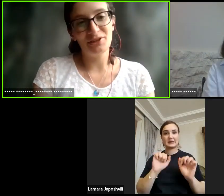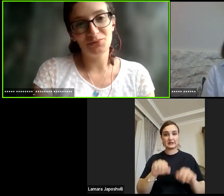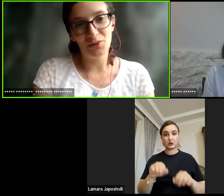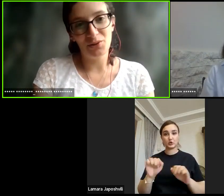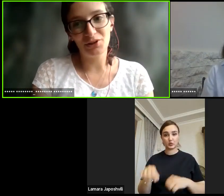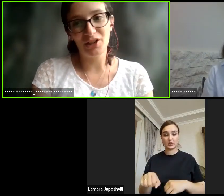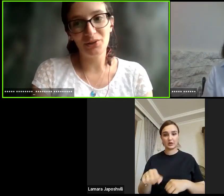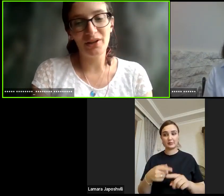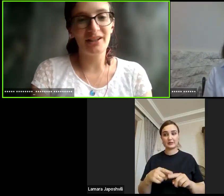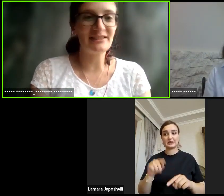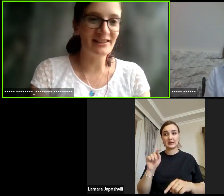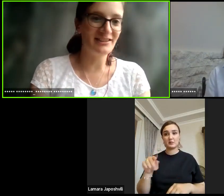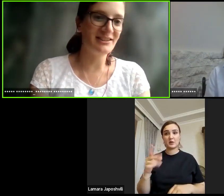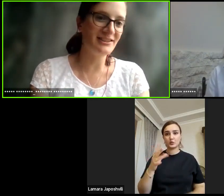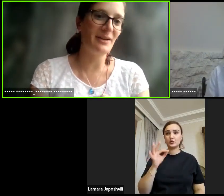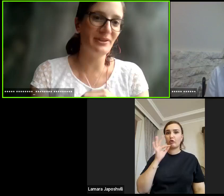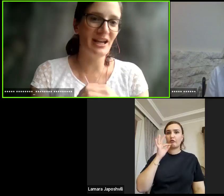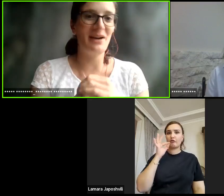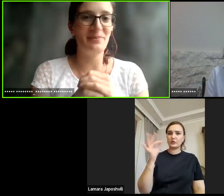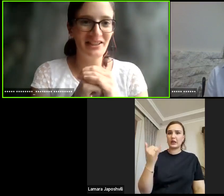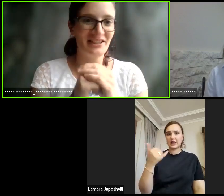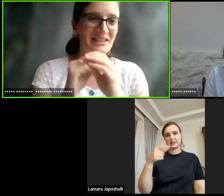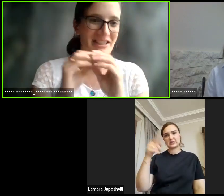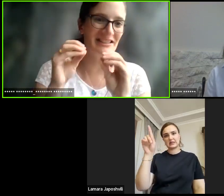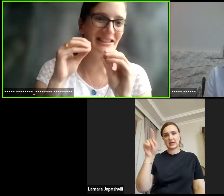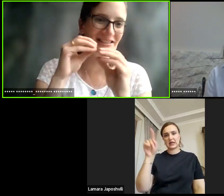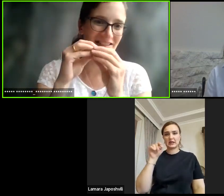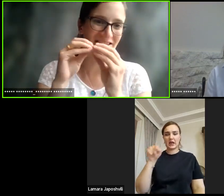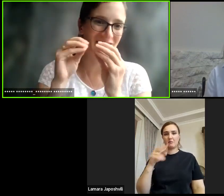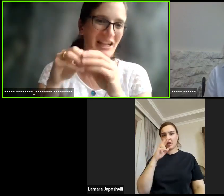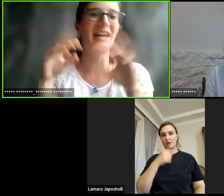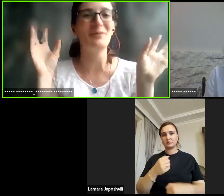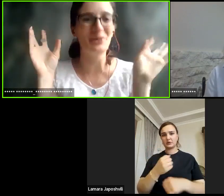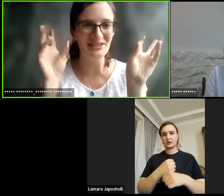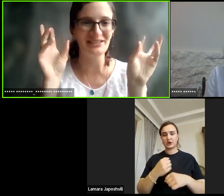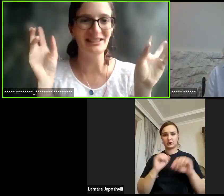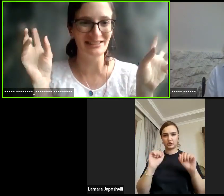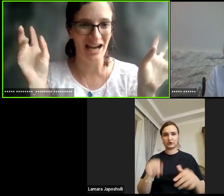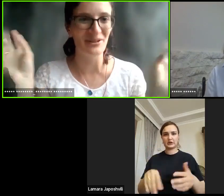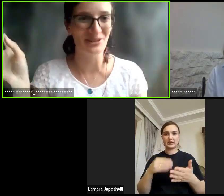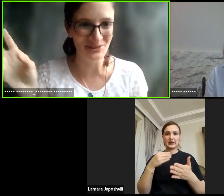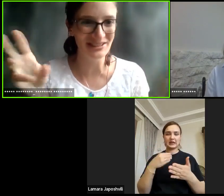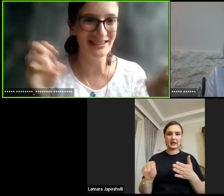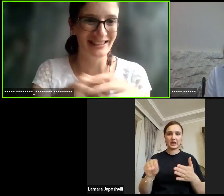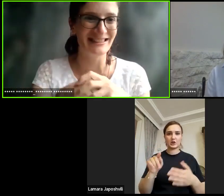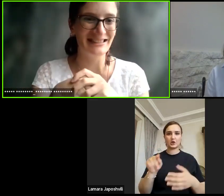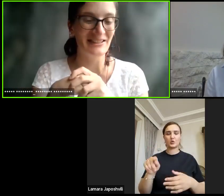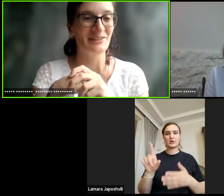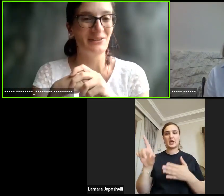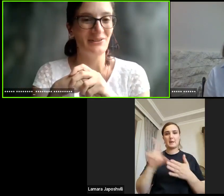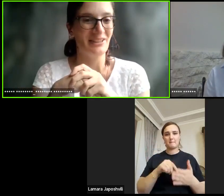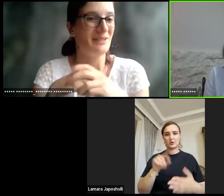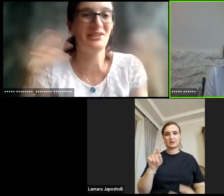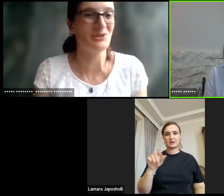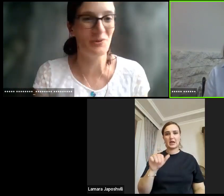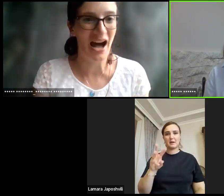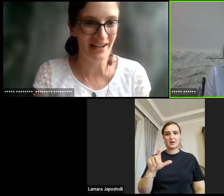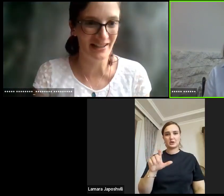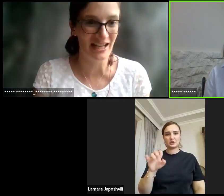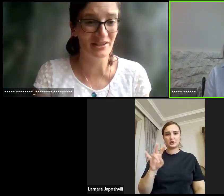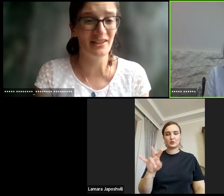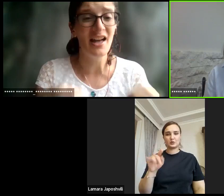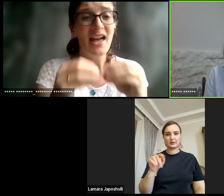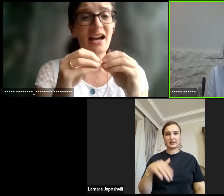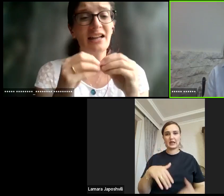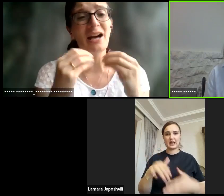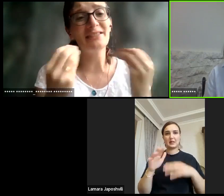ეხლა იმას უნდა უთხრა, რომ ეხლა წადით, იცით, ამა და ამა აფთიაქში შეგიძლიათ იყიდოთ ან გამოიწერეთ ამაზონიდან ესეთი, ანუ ხელმისაწვდომობა არ